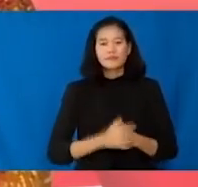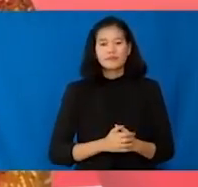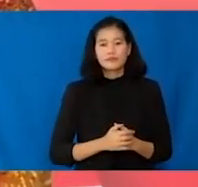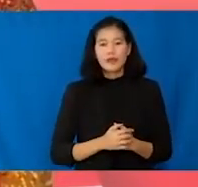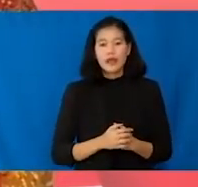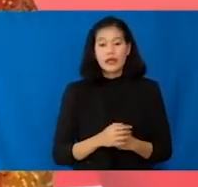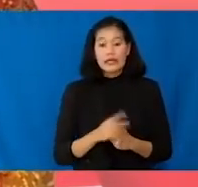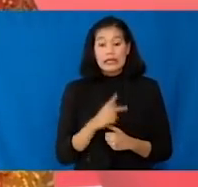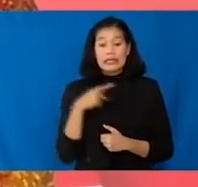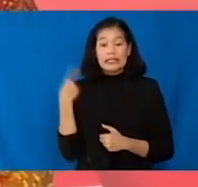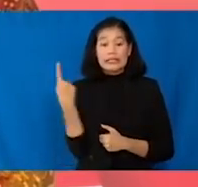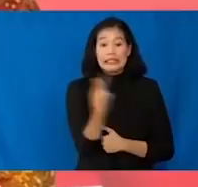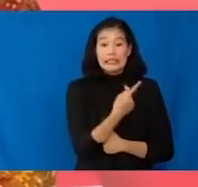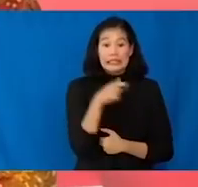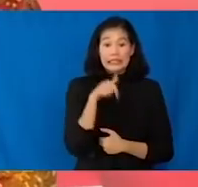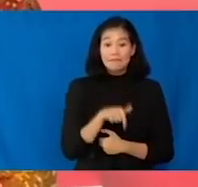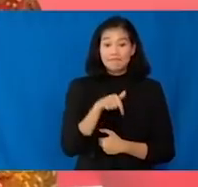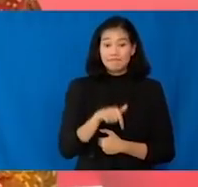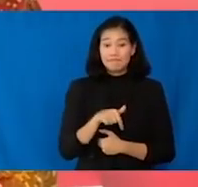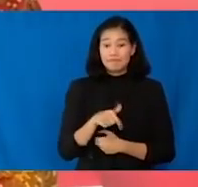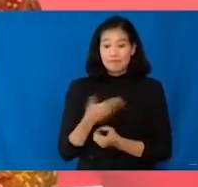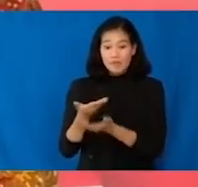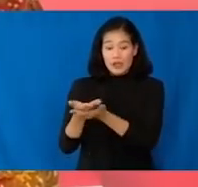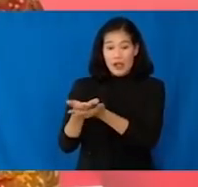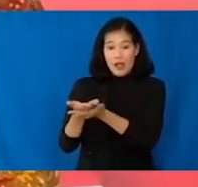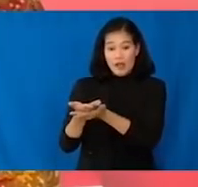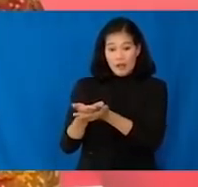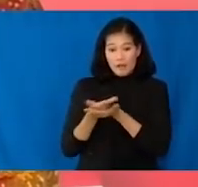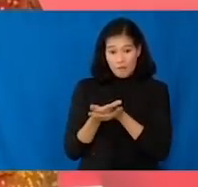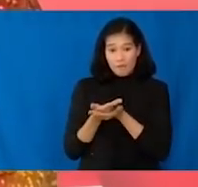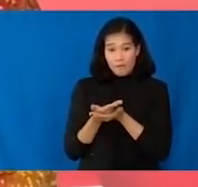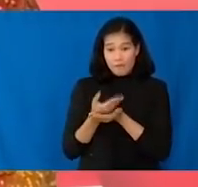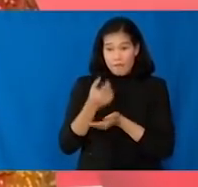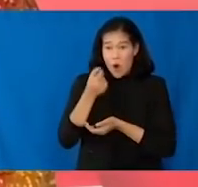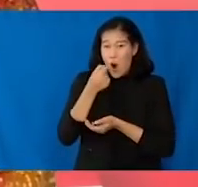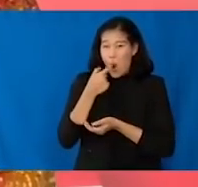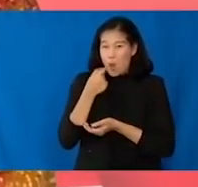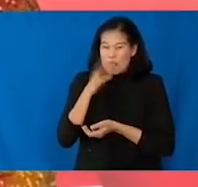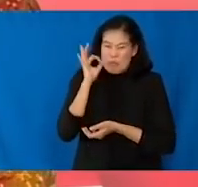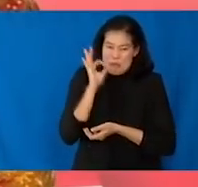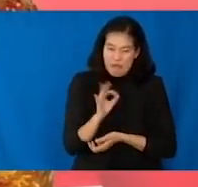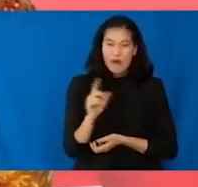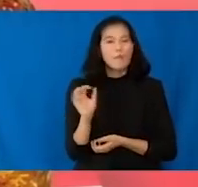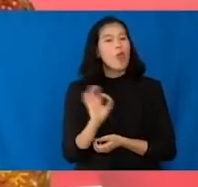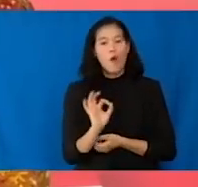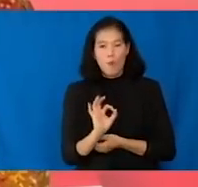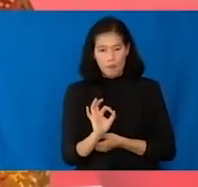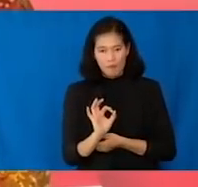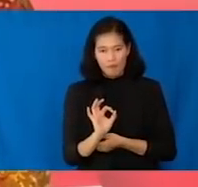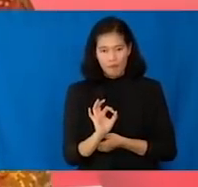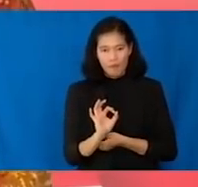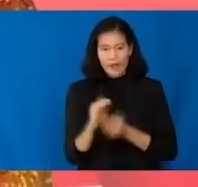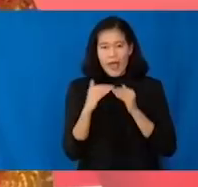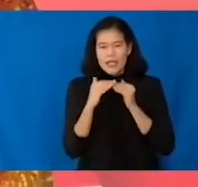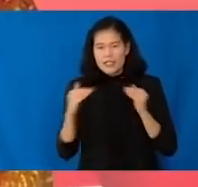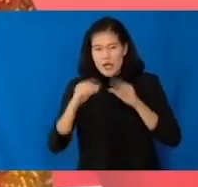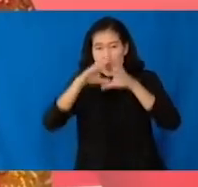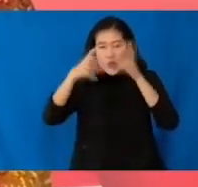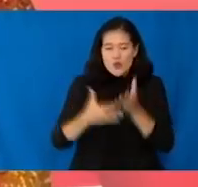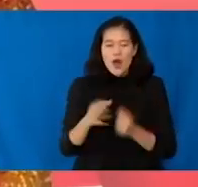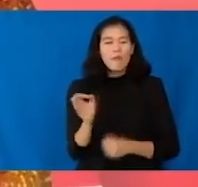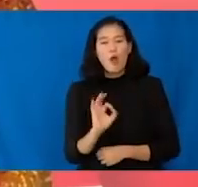masih belum mendapatkan satu pengobatan yang definitif yang menjadi standart dunia